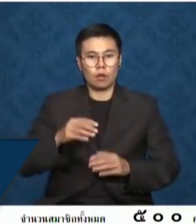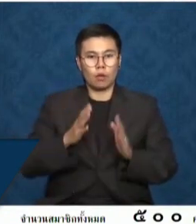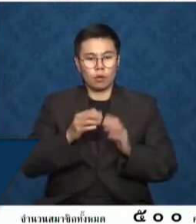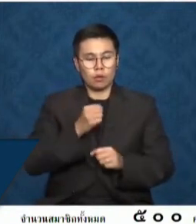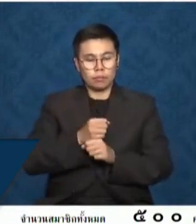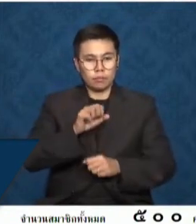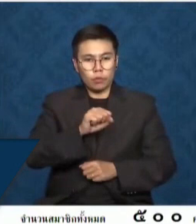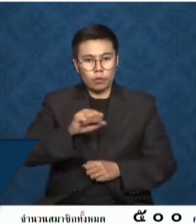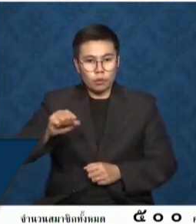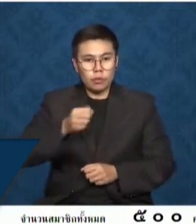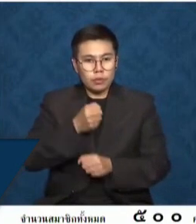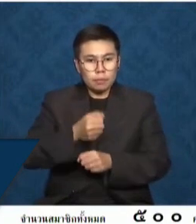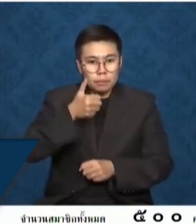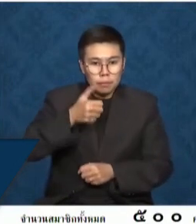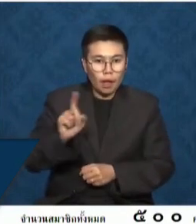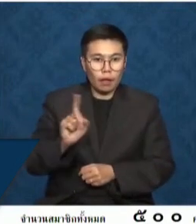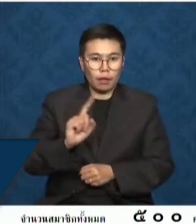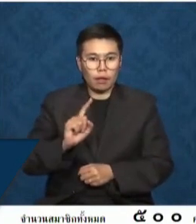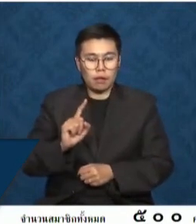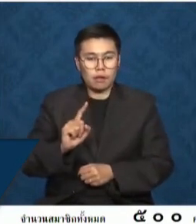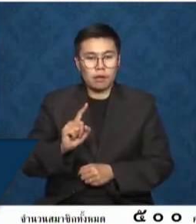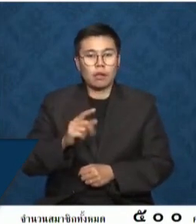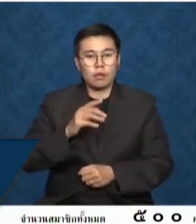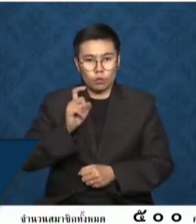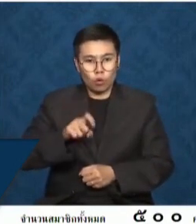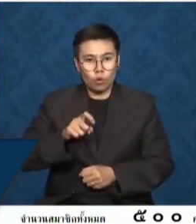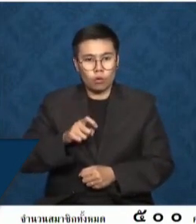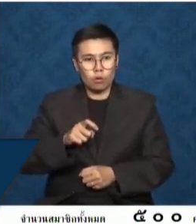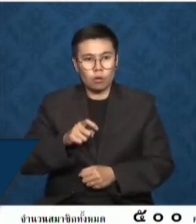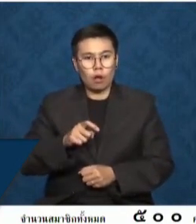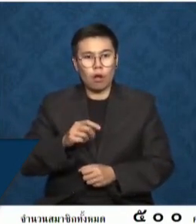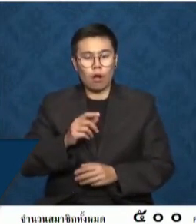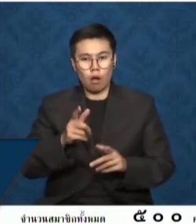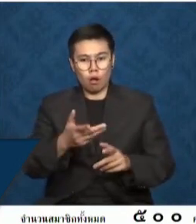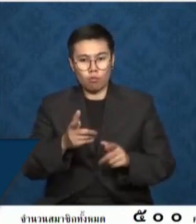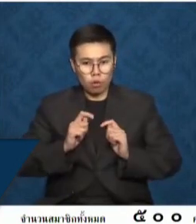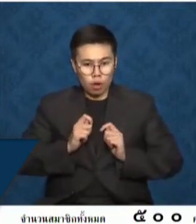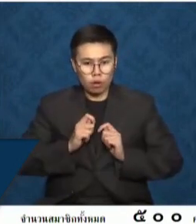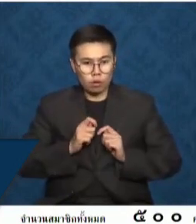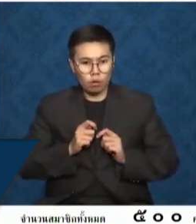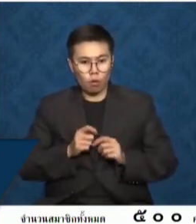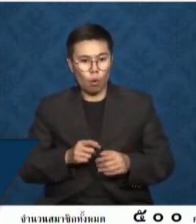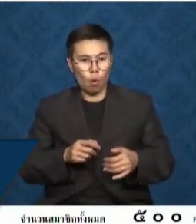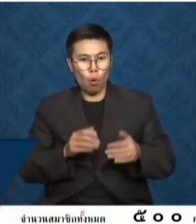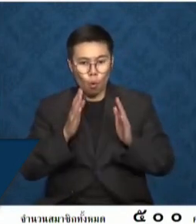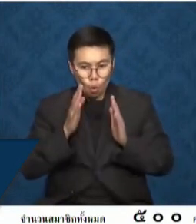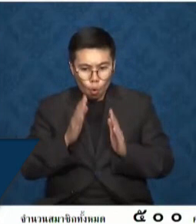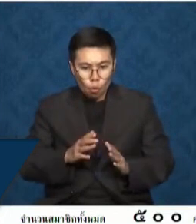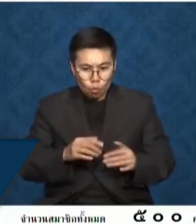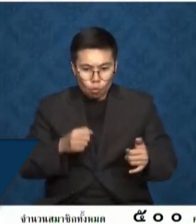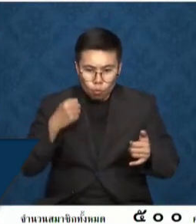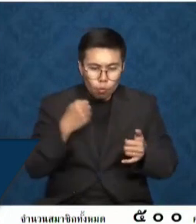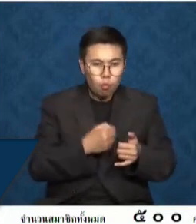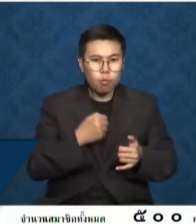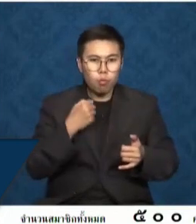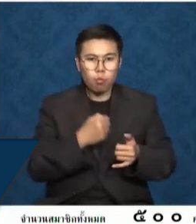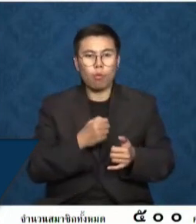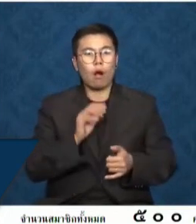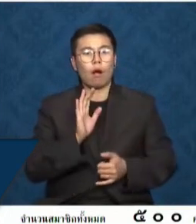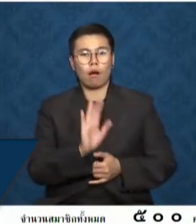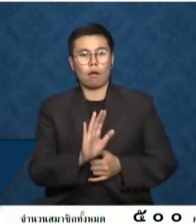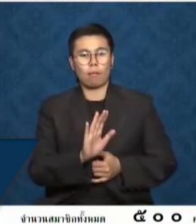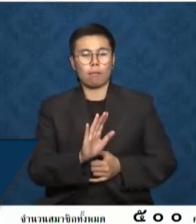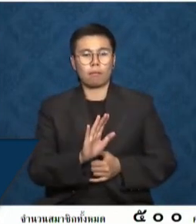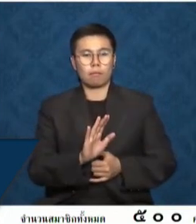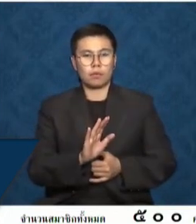เราทำได้คือเราต้องไม่ออกใบอนุญาตให้คนทำร้ายกันหรือฆ่ากันหรือ license to kill ด้